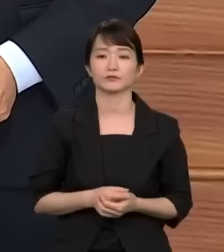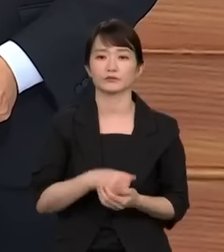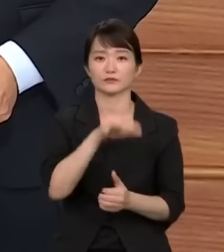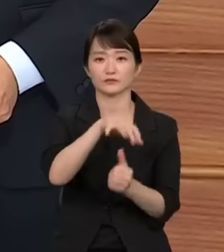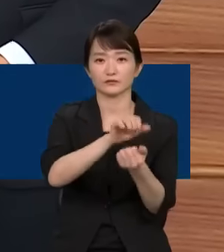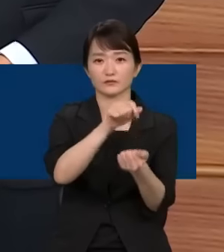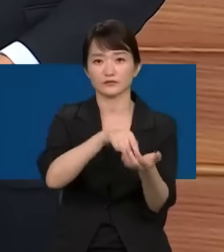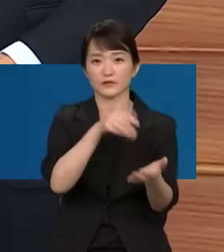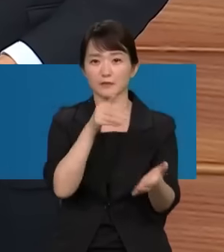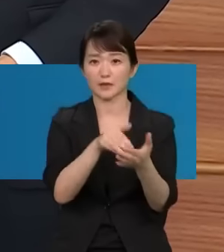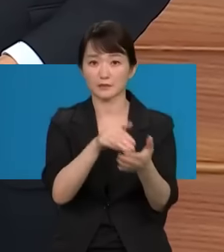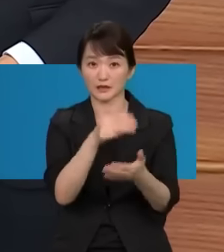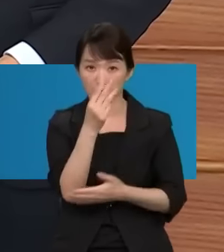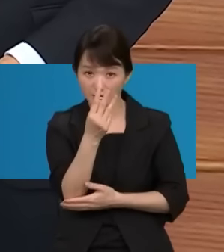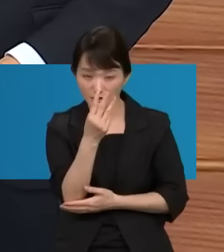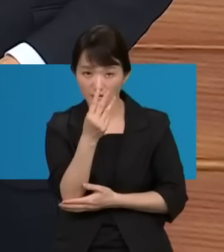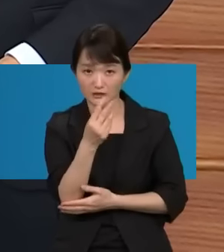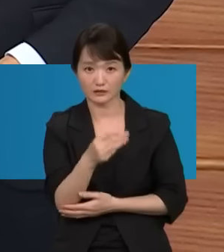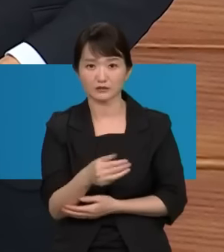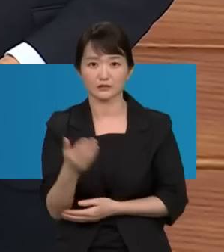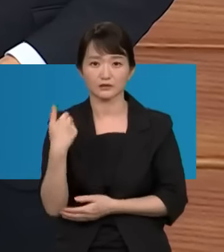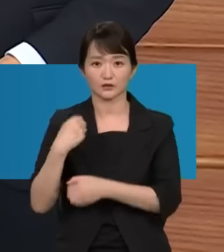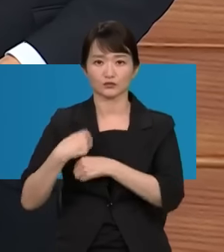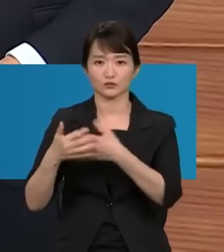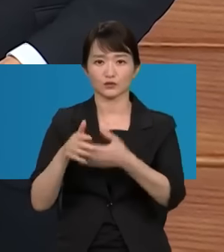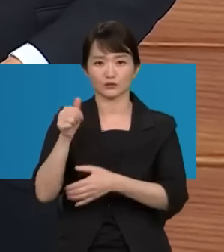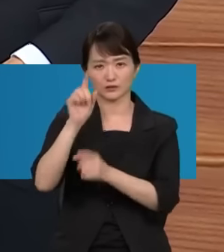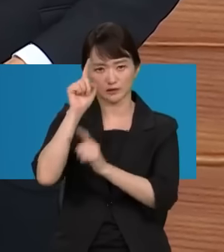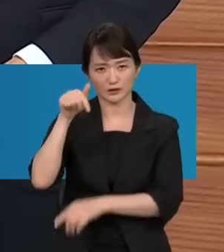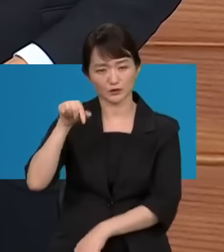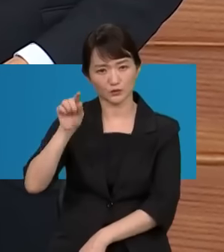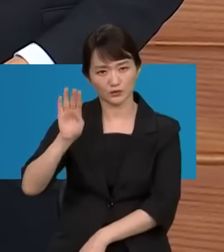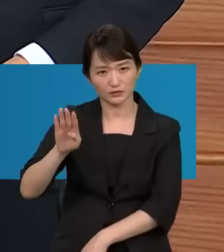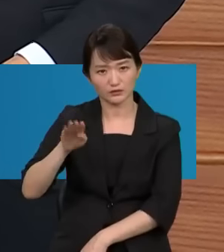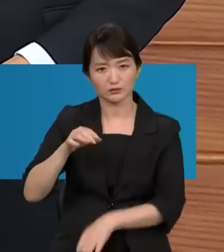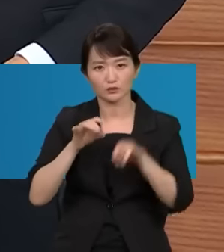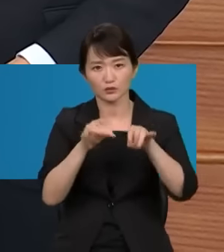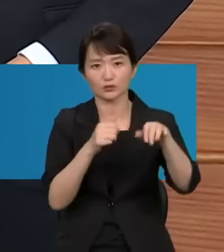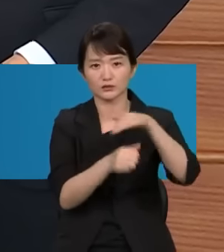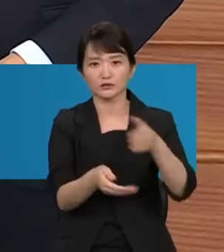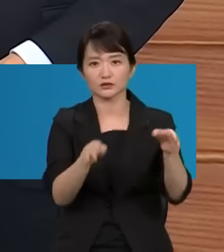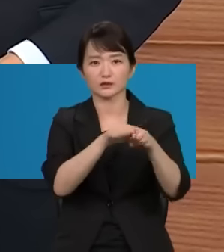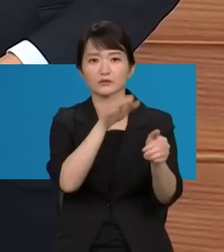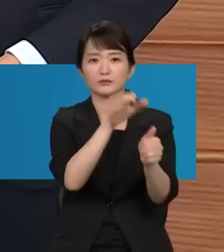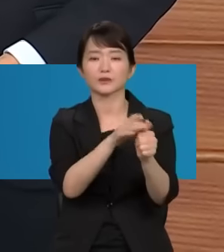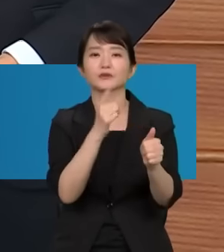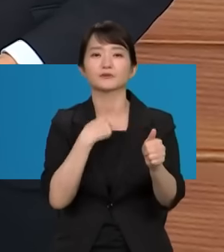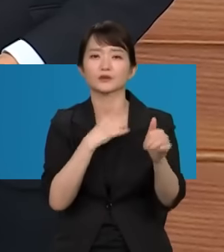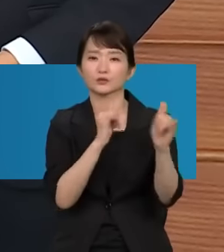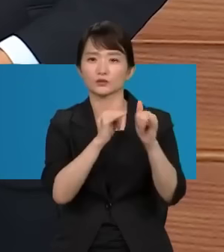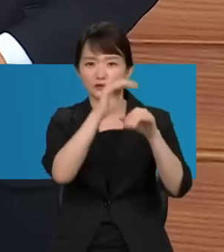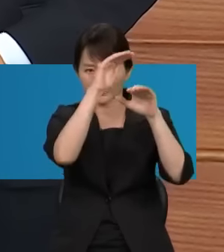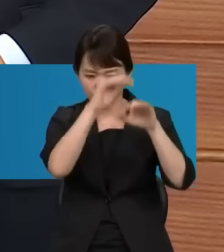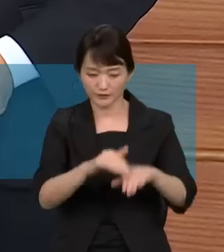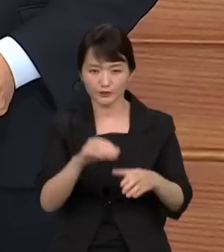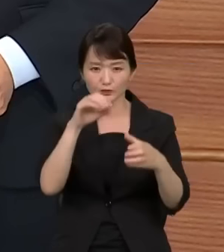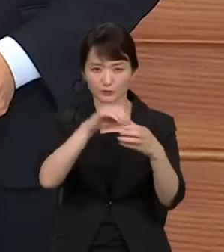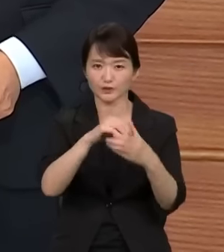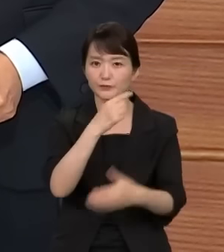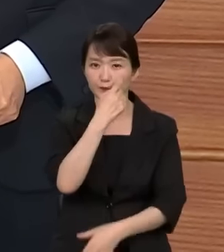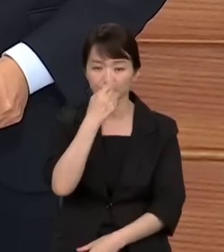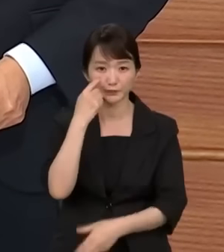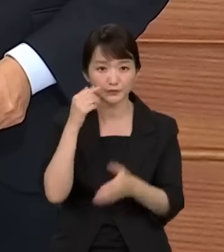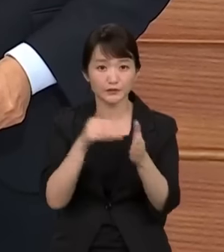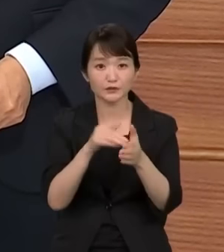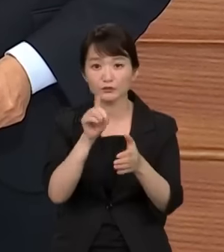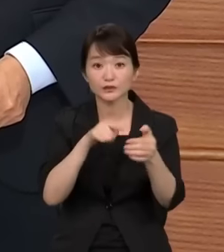차례 기각된 영장에는 이종섭 전 국방장관이 호주 대사에 임명됐던 시기에 통신 내역도 포함됐던 걸로 파악됐습니다. 이게